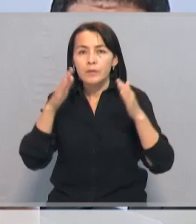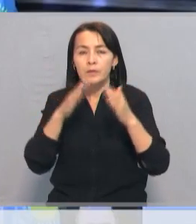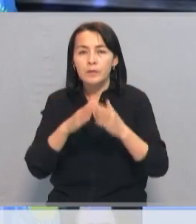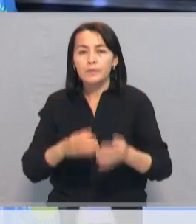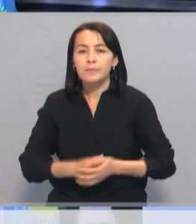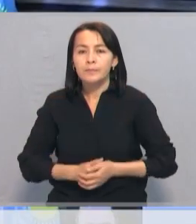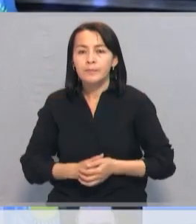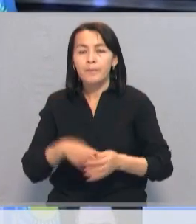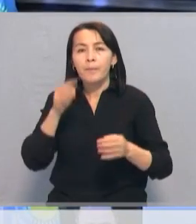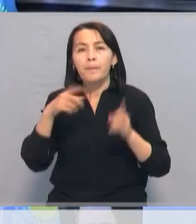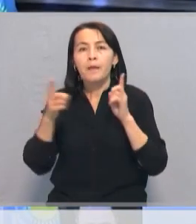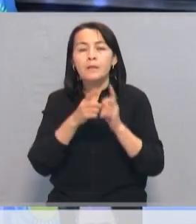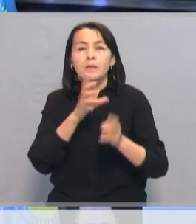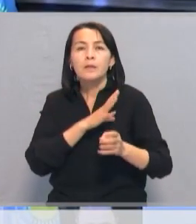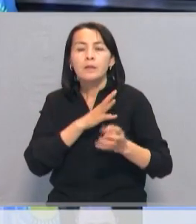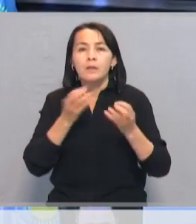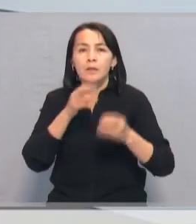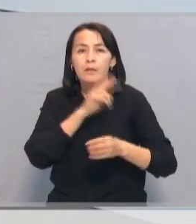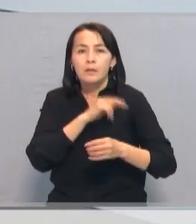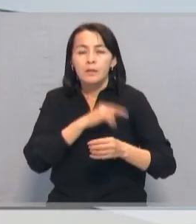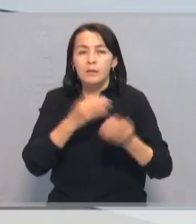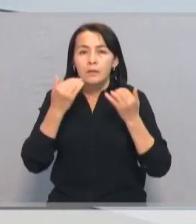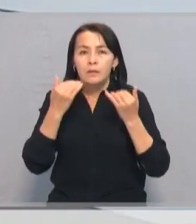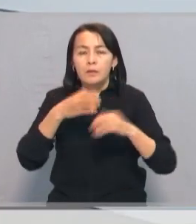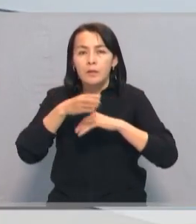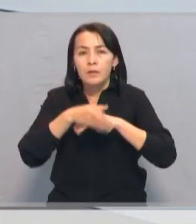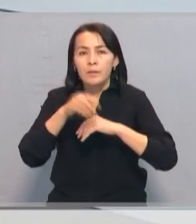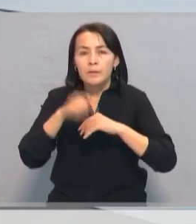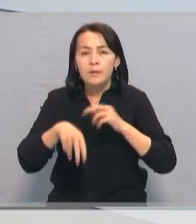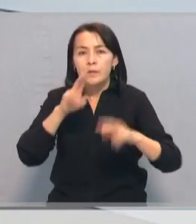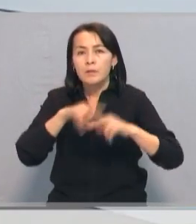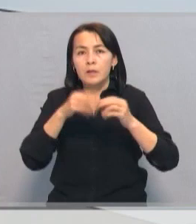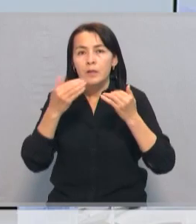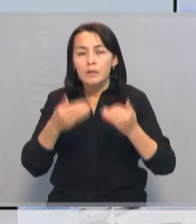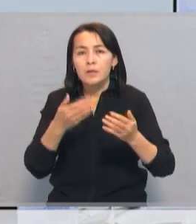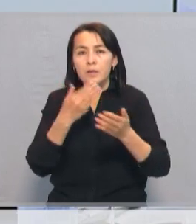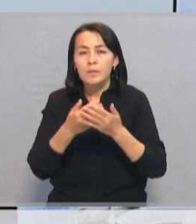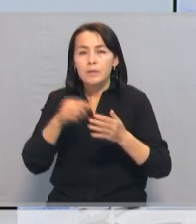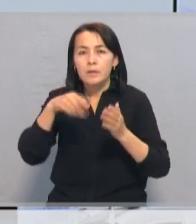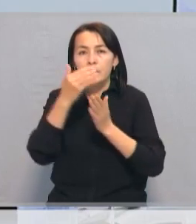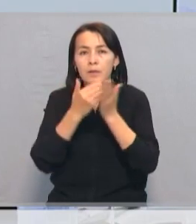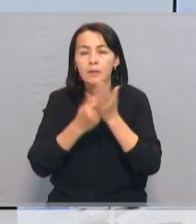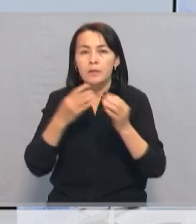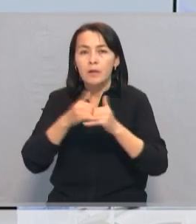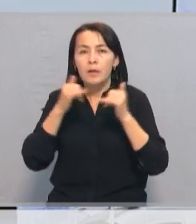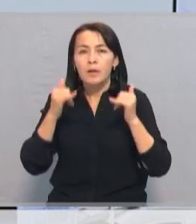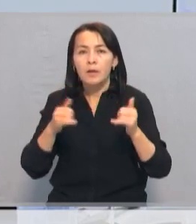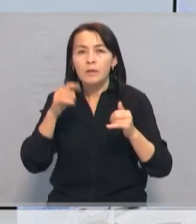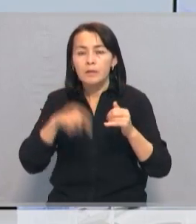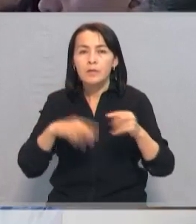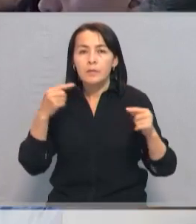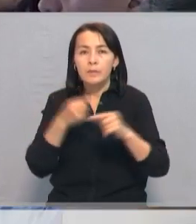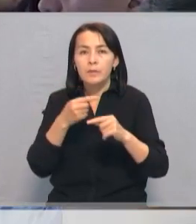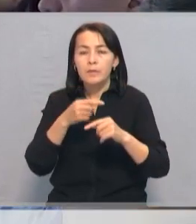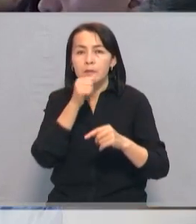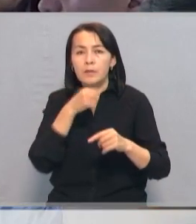жилья. В ходе встречи было доложено о работе по профилактике коррупции в сфере строительства и представлены данные о ходе реализации мер по